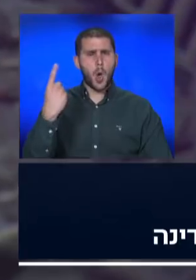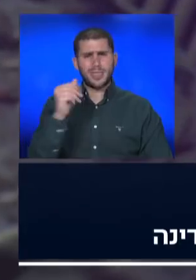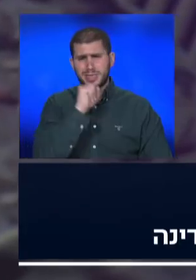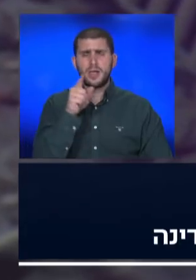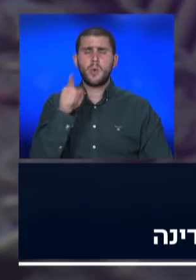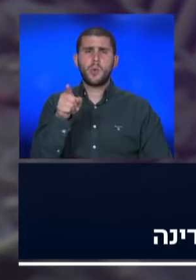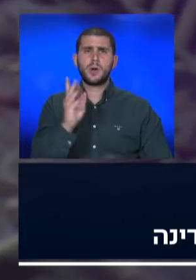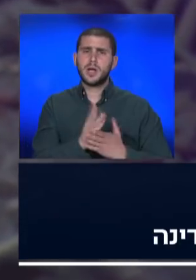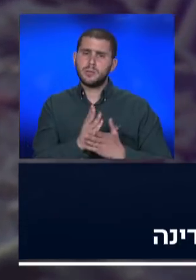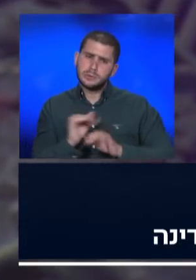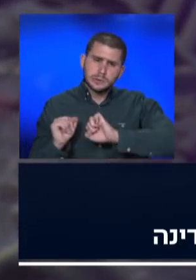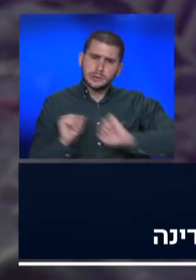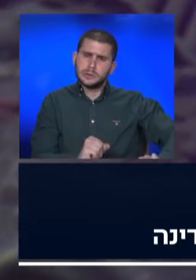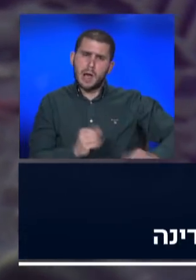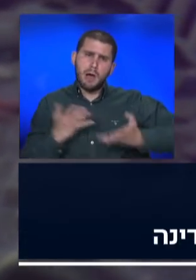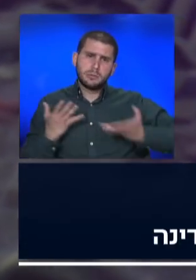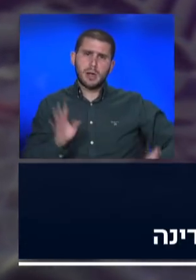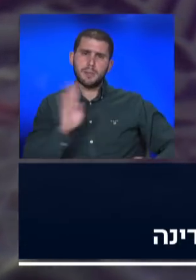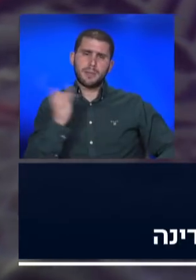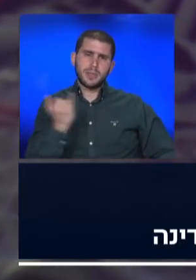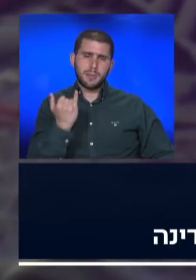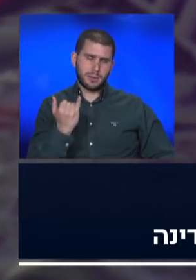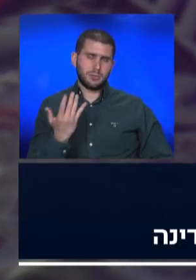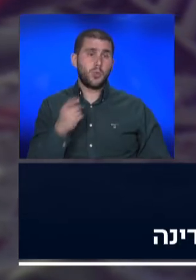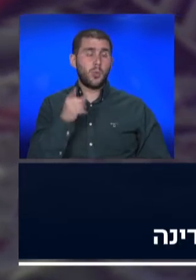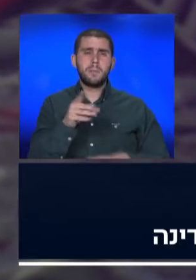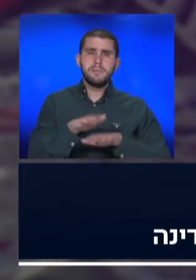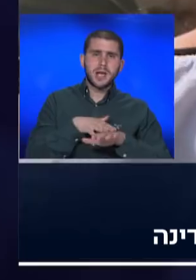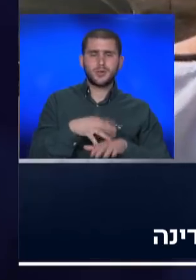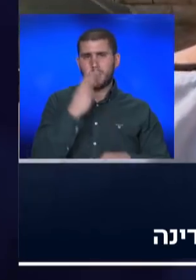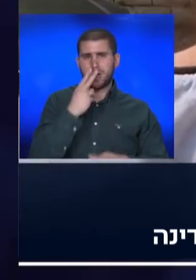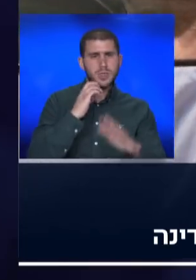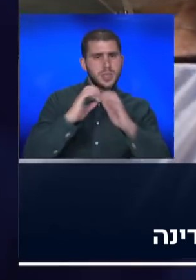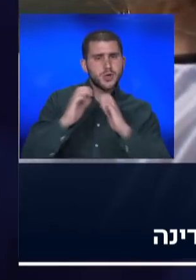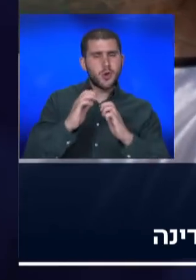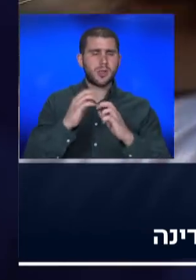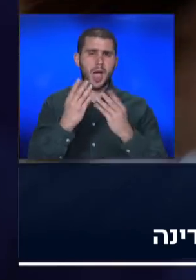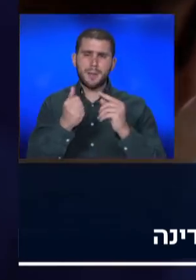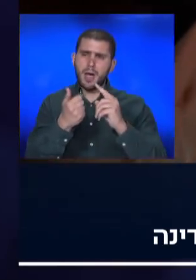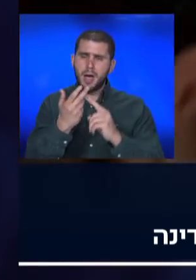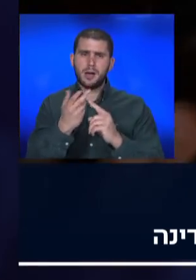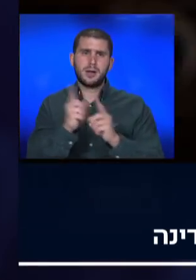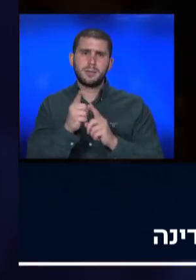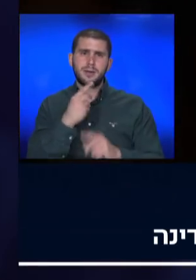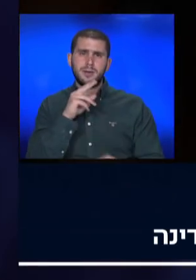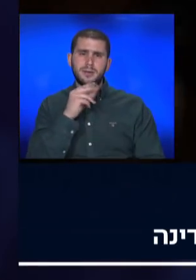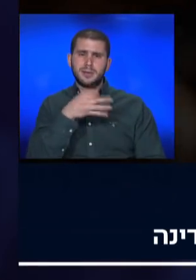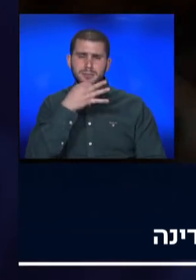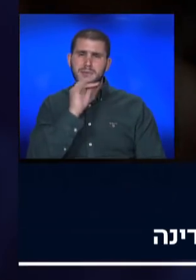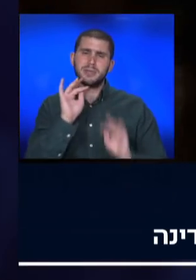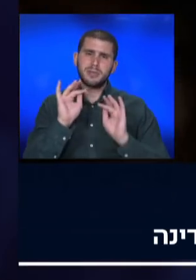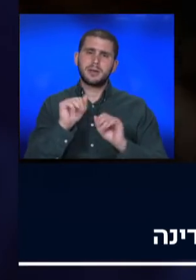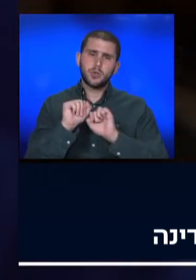בשביל נתניהו, לפחות ככה הוא רואה את זה מבחינה תקשורתית, בהרבה מאוד התבטאויות שלו בעד נתניהו, והדבר הזה